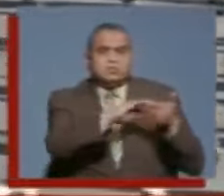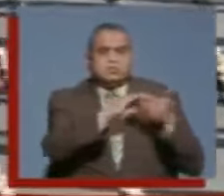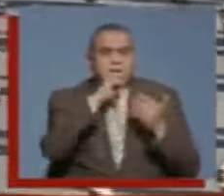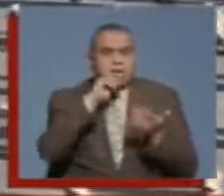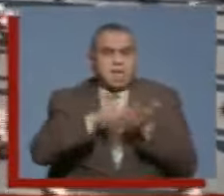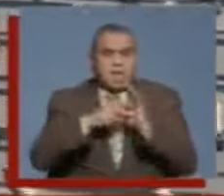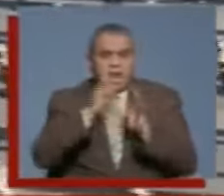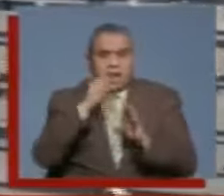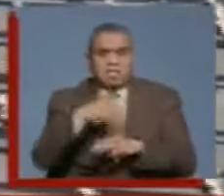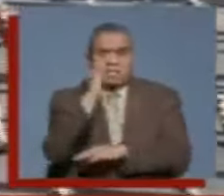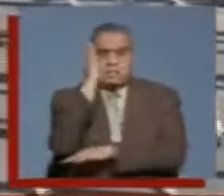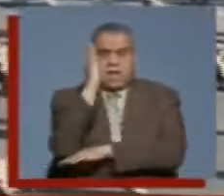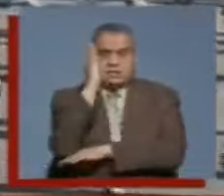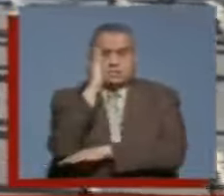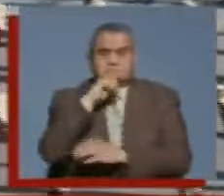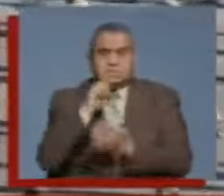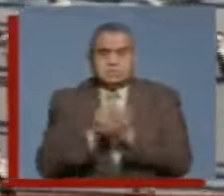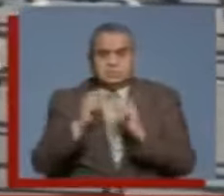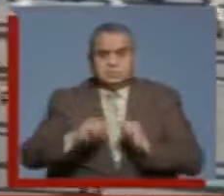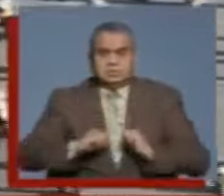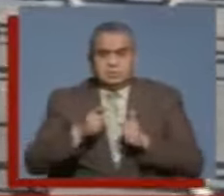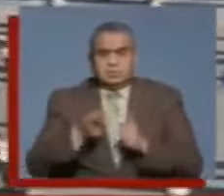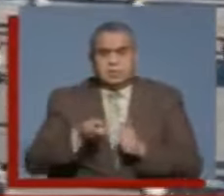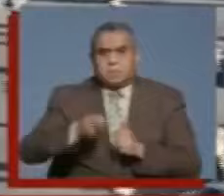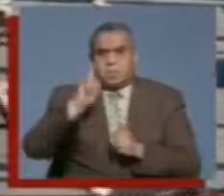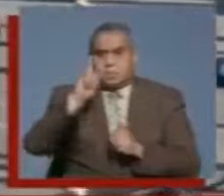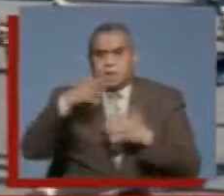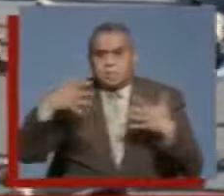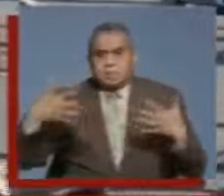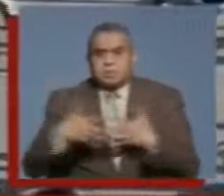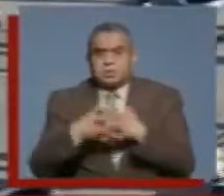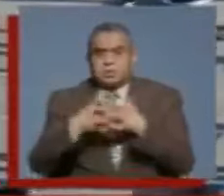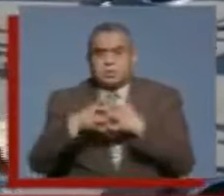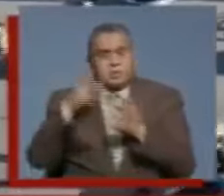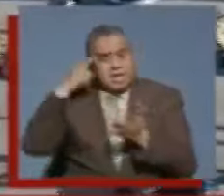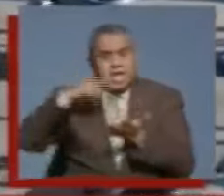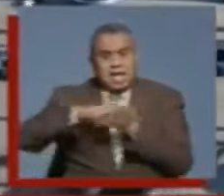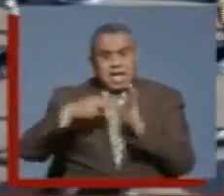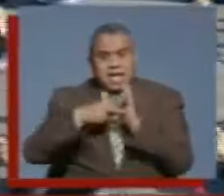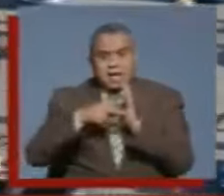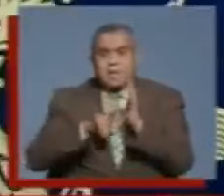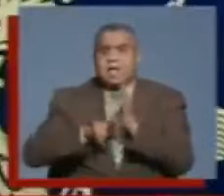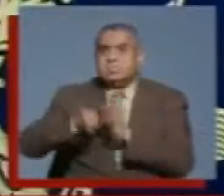في مبادره وتحالف ان احنا نعمل اسقاط من الطائرات